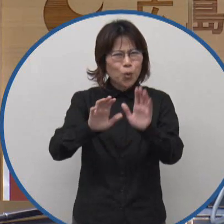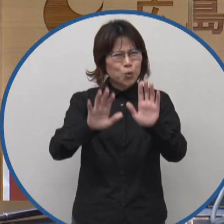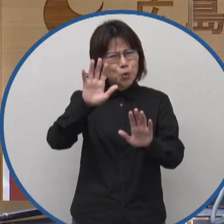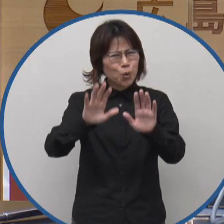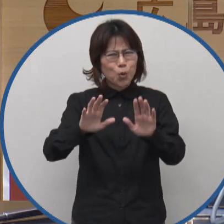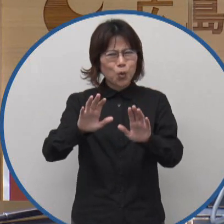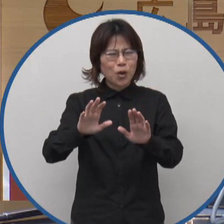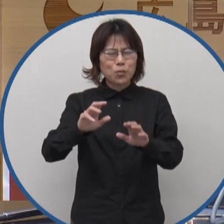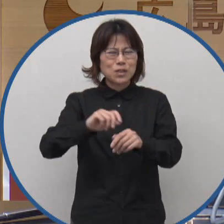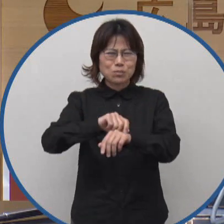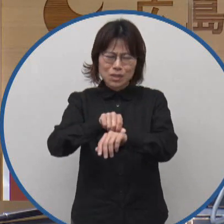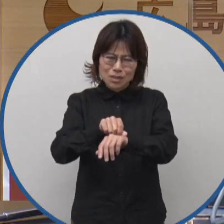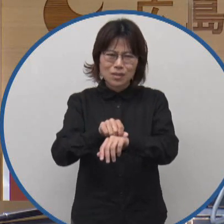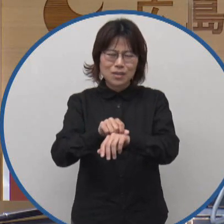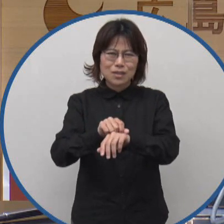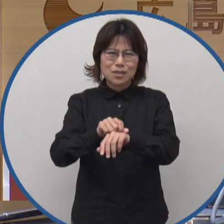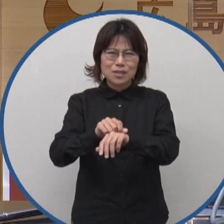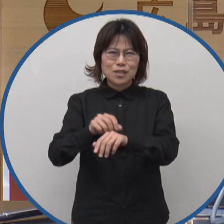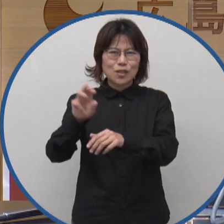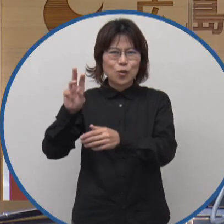では